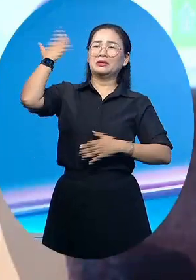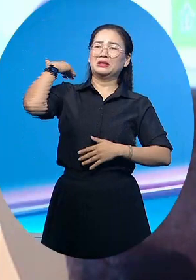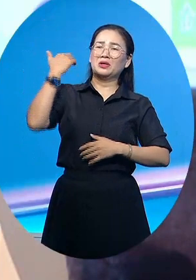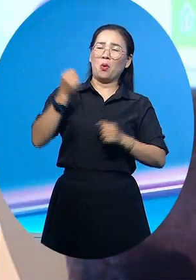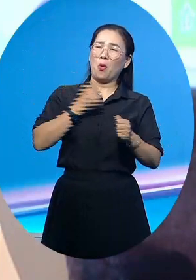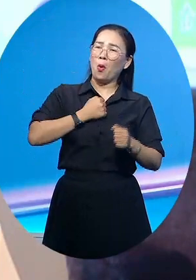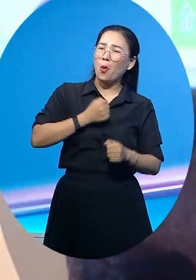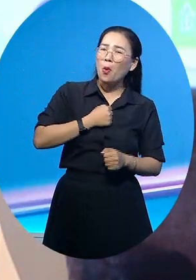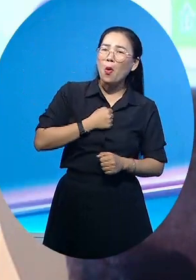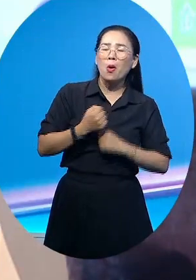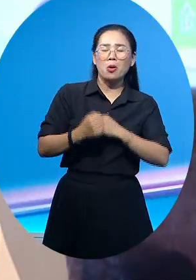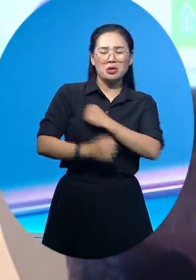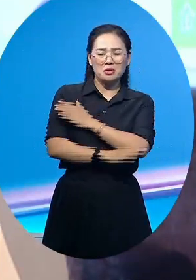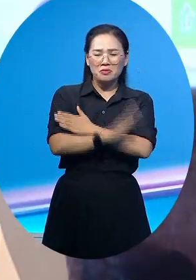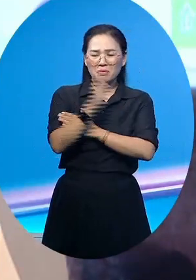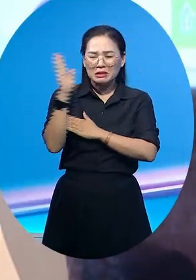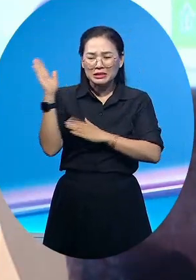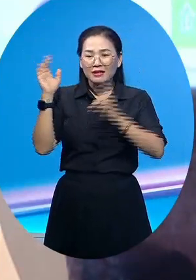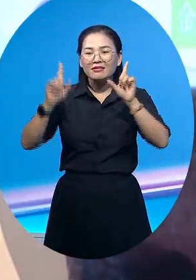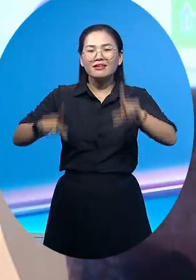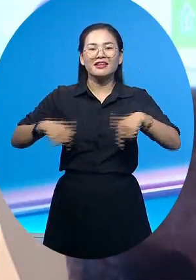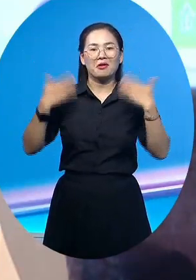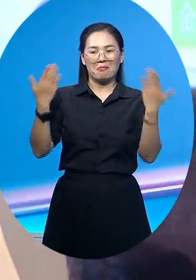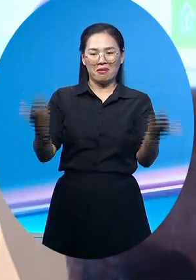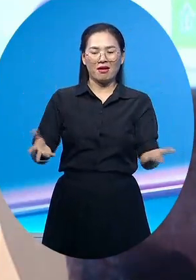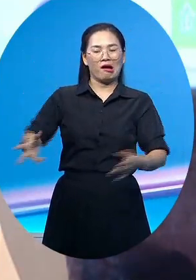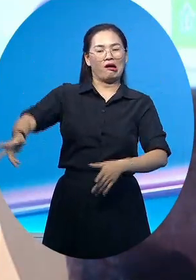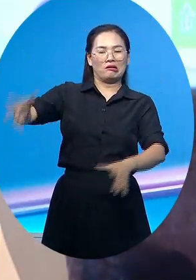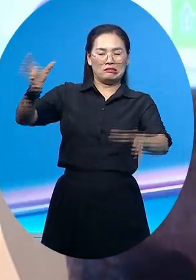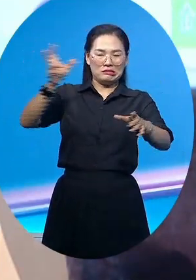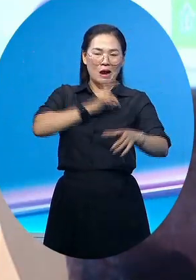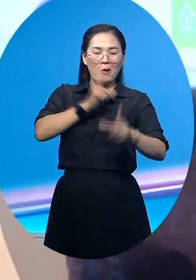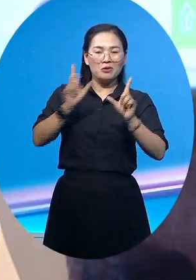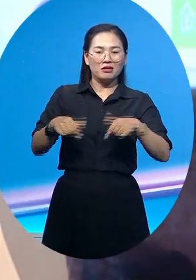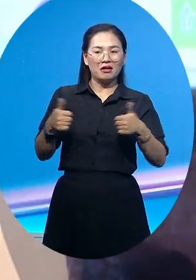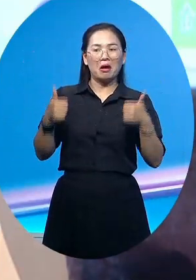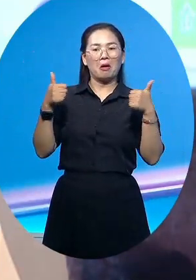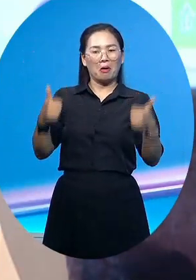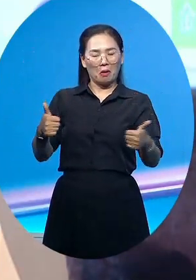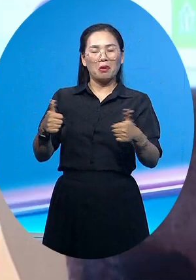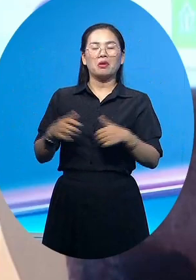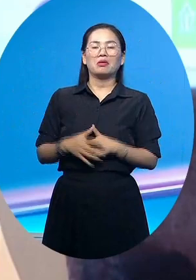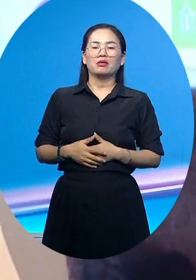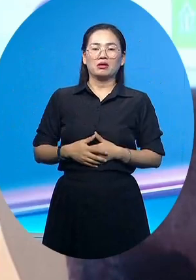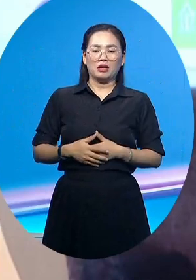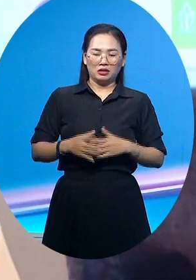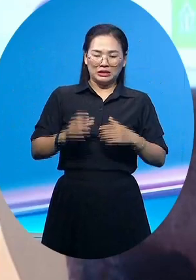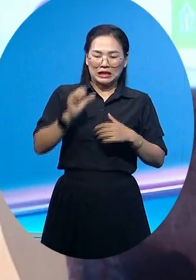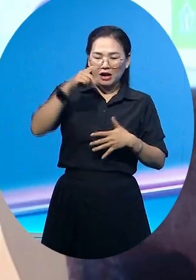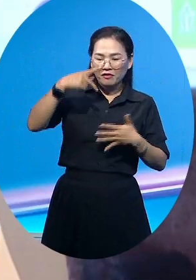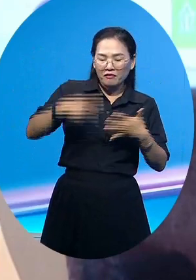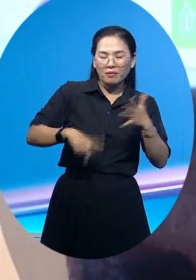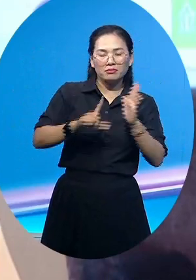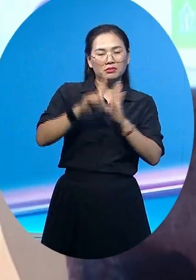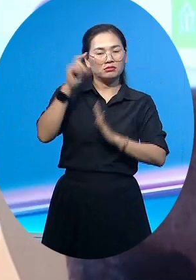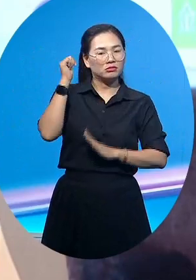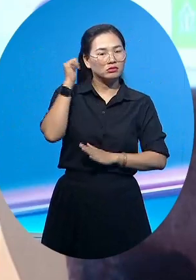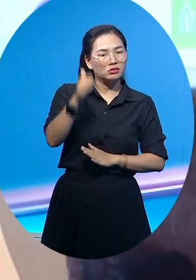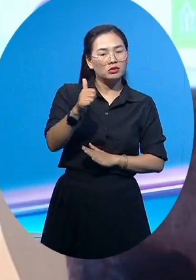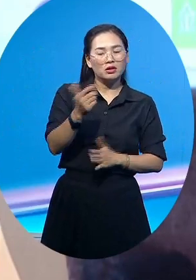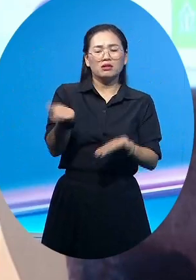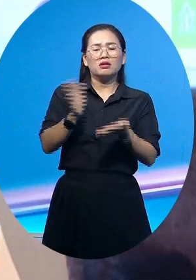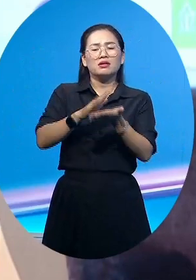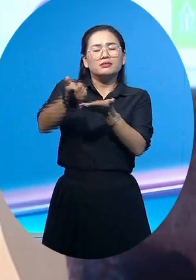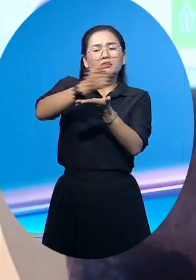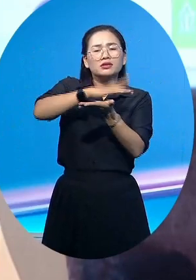Vinamilk đã vươn mình trở thành một doanh nghiệp có vị thế đáng kể trên thế giới không chỉ thành công phát triển các sản phẩm chất lượng tốt mà còn giải